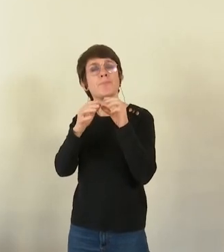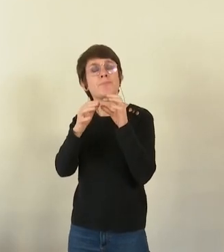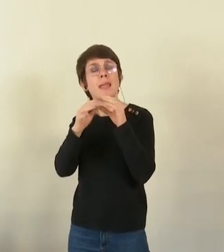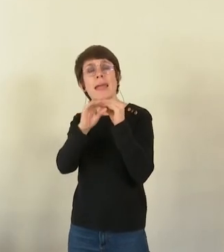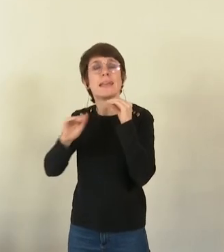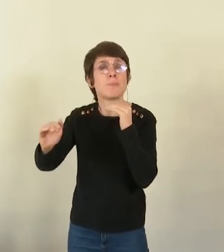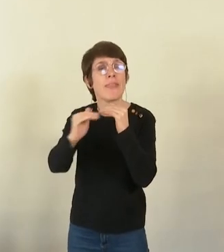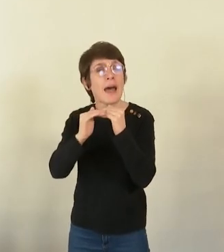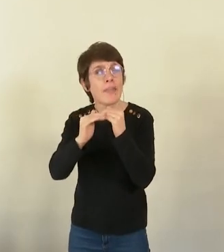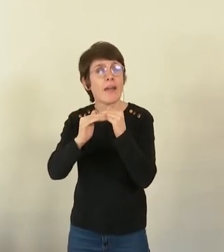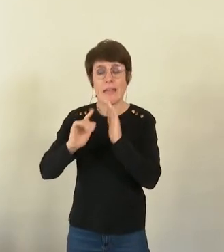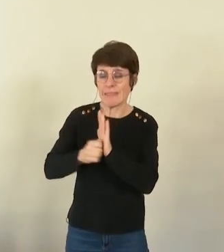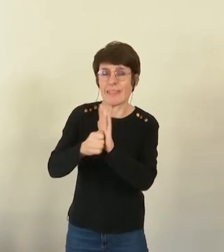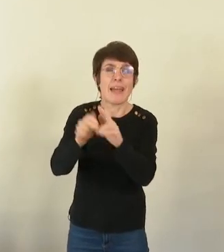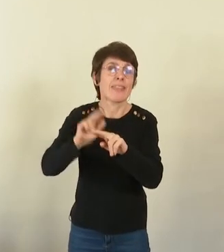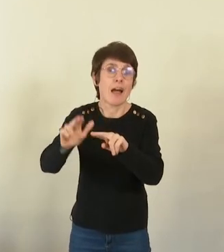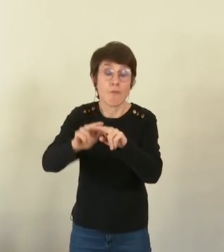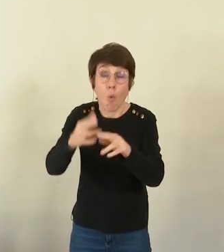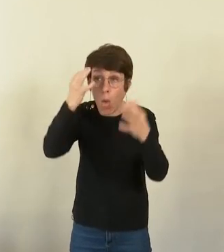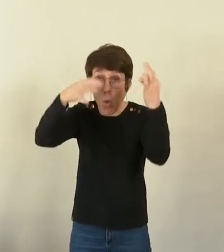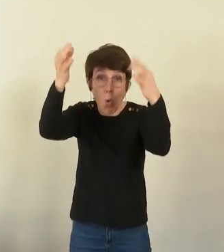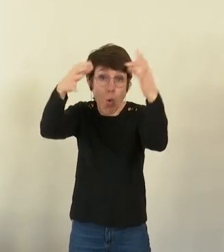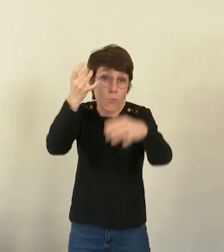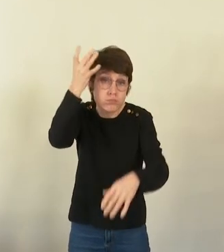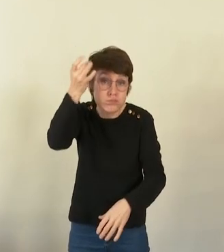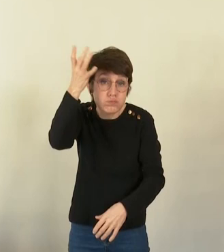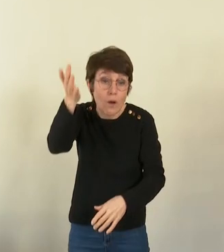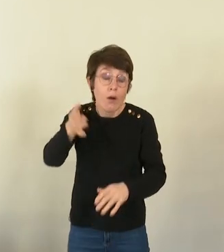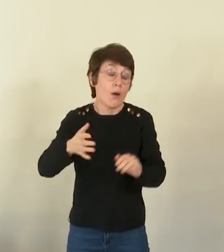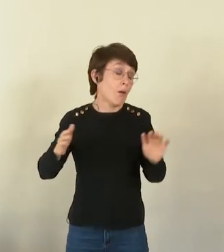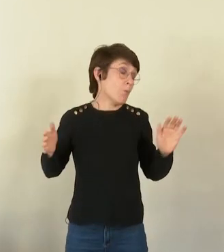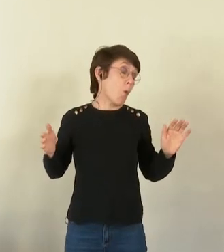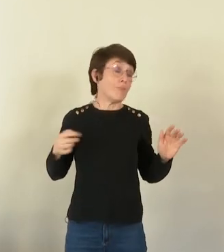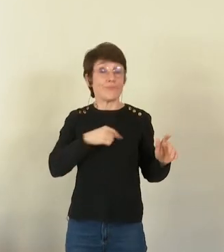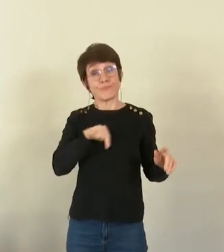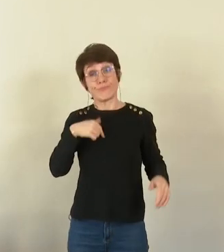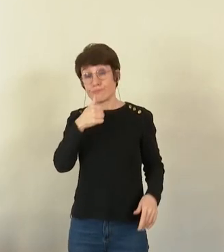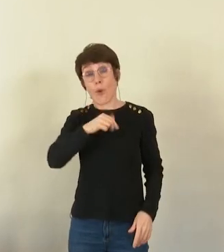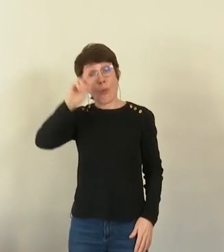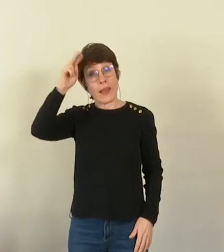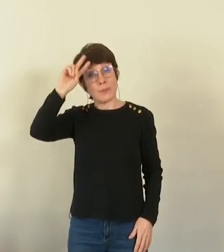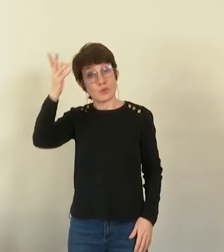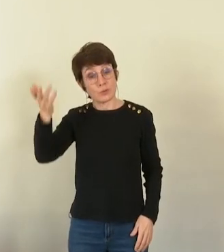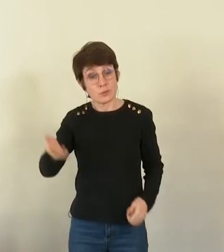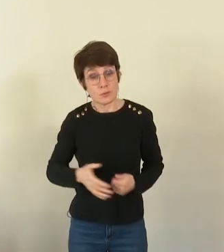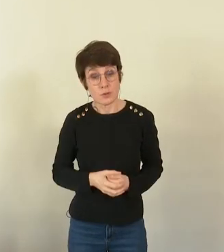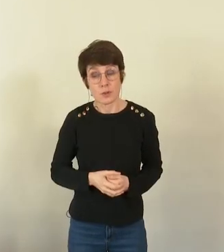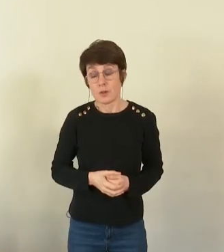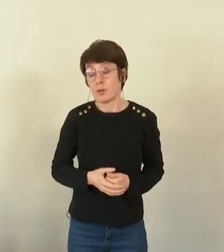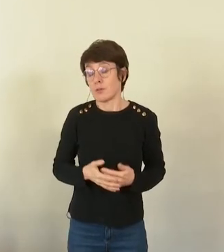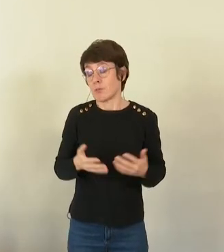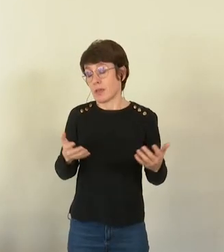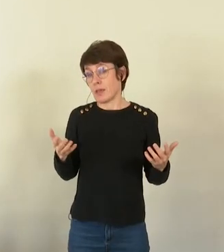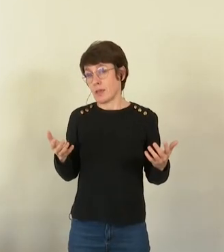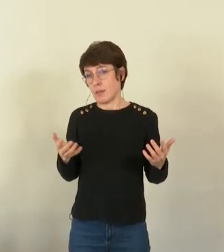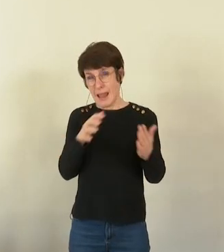calendriers de travaux totalement fantaisiste et cetera c'est disons une habitude mais ici avec ce type